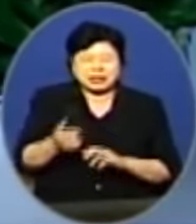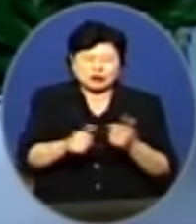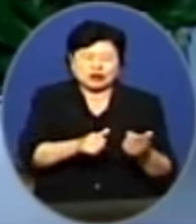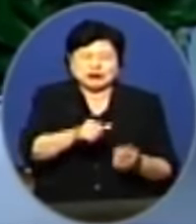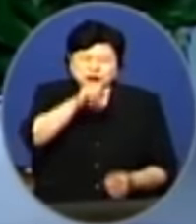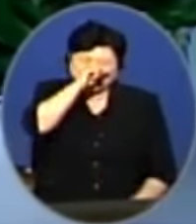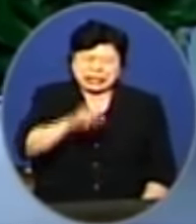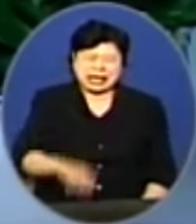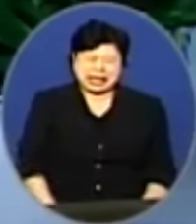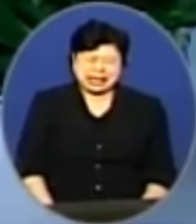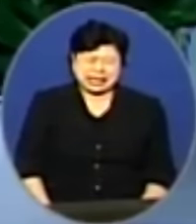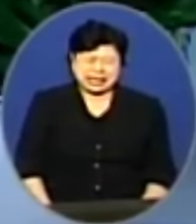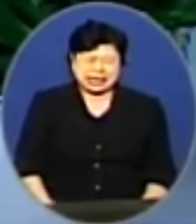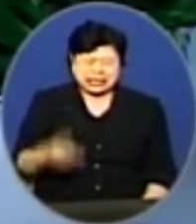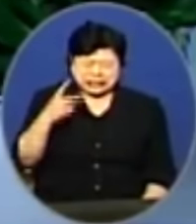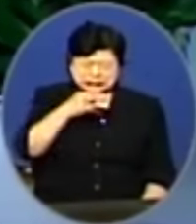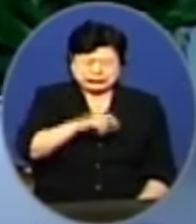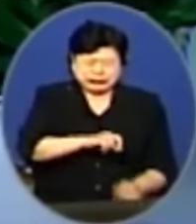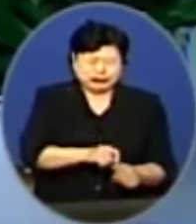좋겠다.